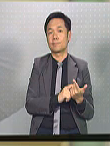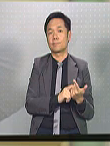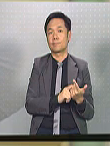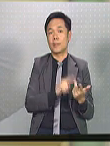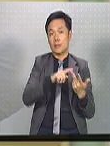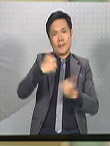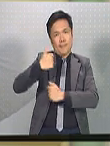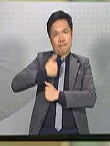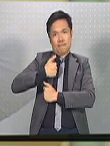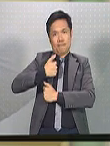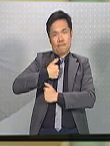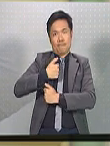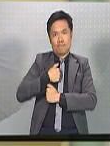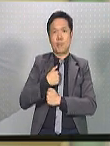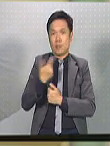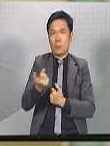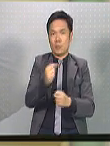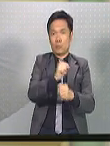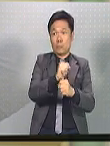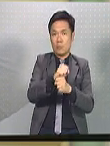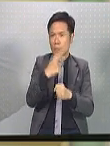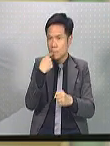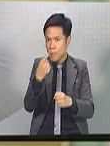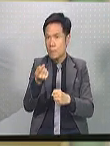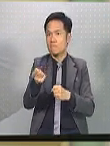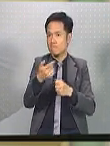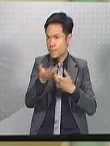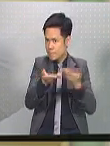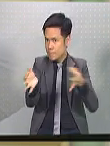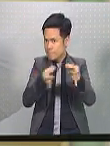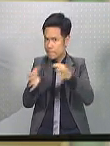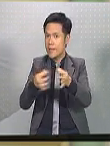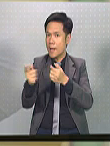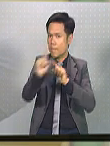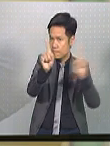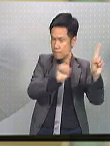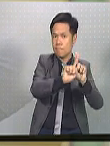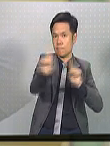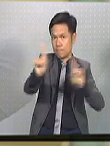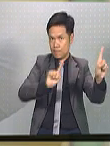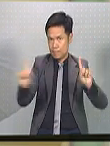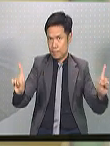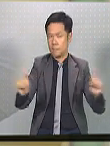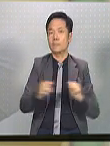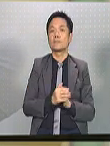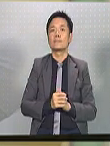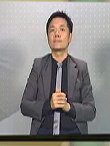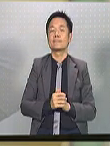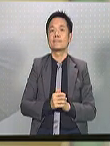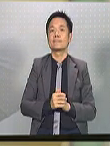angkatan tentera Malaysia ya akan bertugas membantu saya juga ingin memaklumkan bahwa